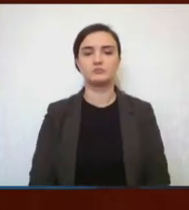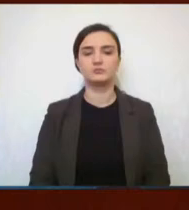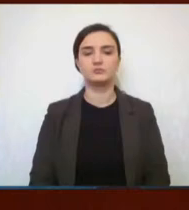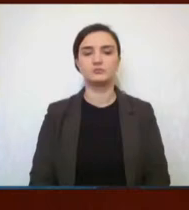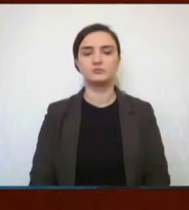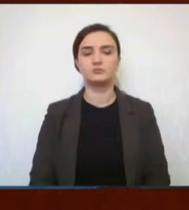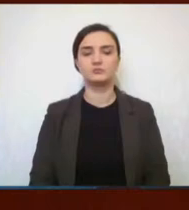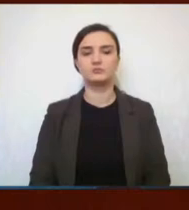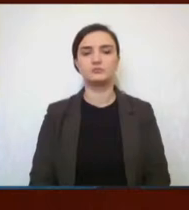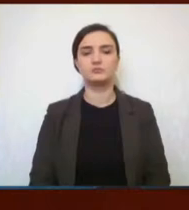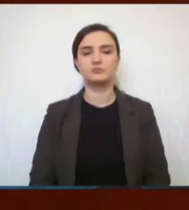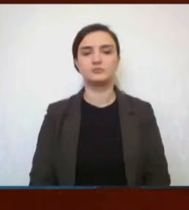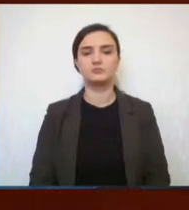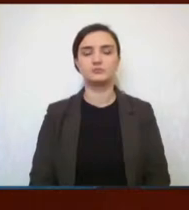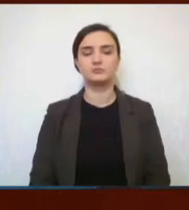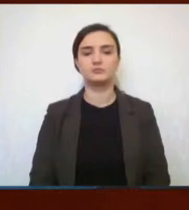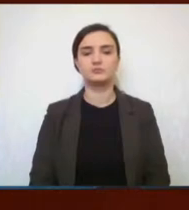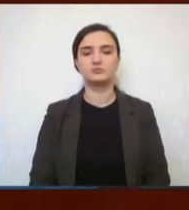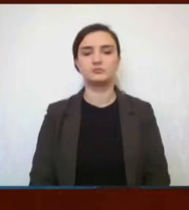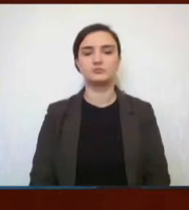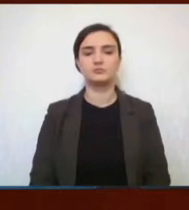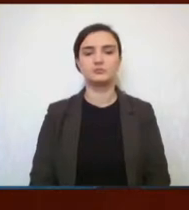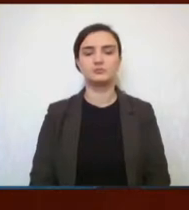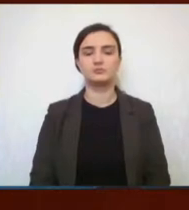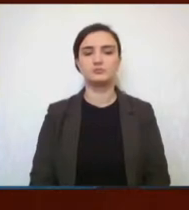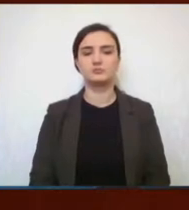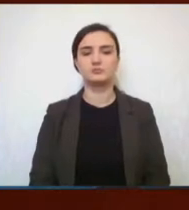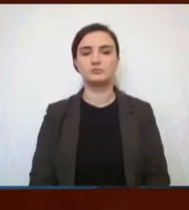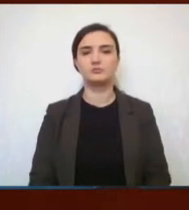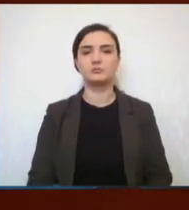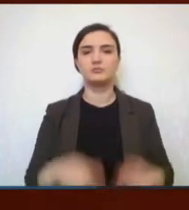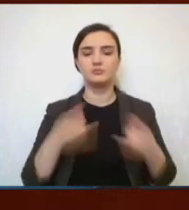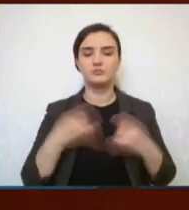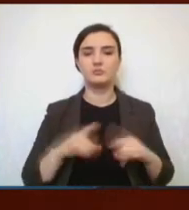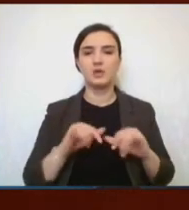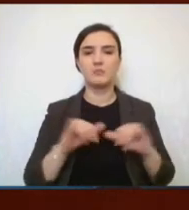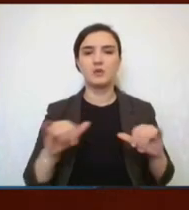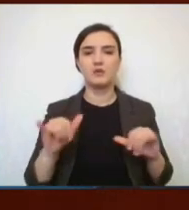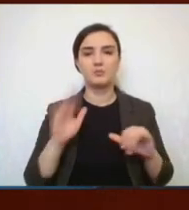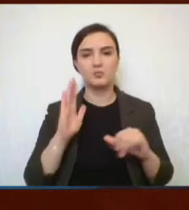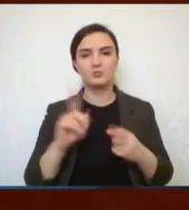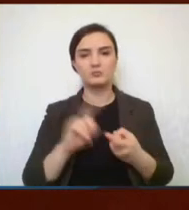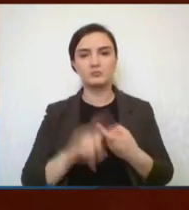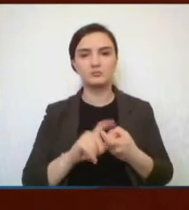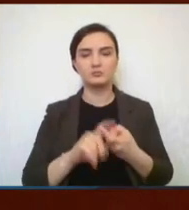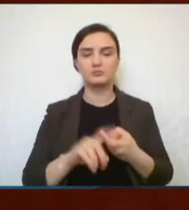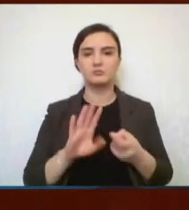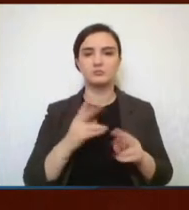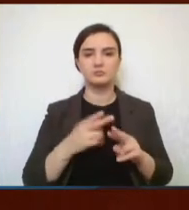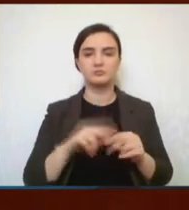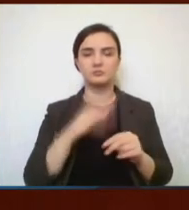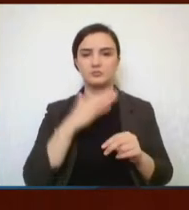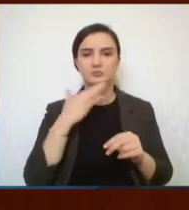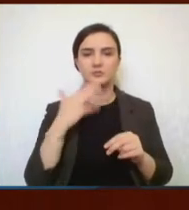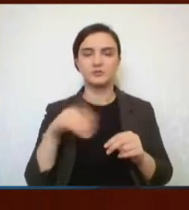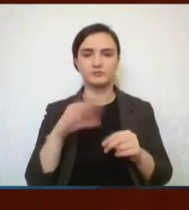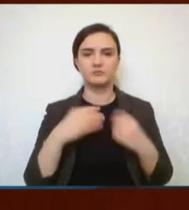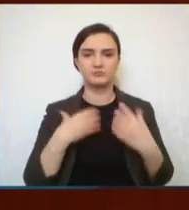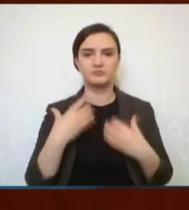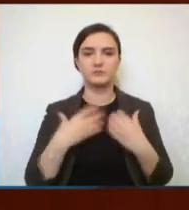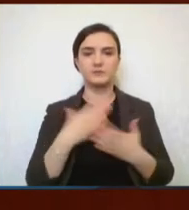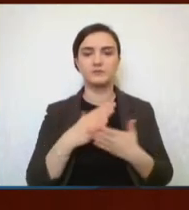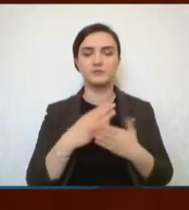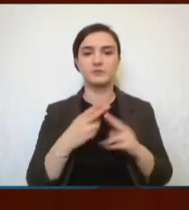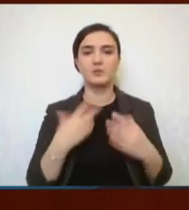არა გავლენას ეს ჩემს გამრავლების აპარატზე და ასე შემდეგ. აღმოჩნდა რომ აქ ძალიან დიდი წვლილი მიუძღვის აი ამ ემოციურ